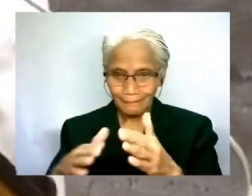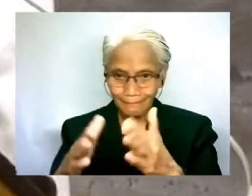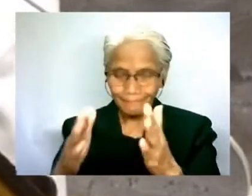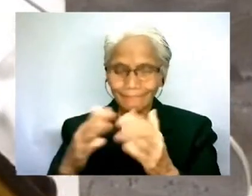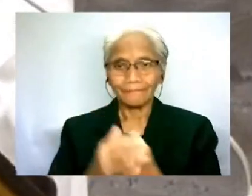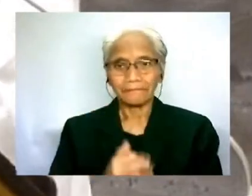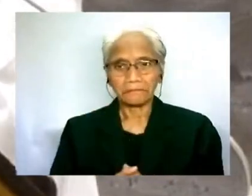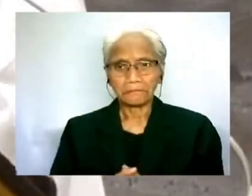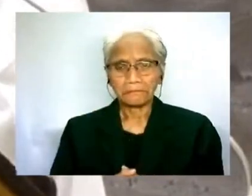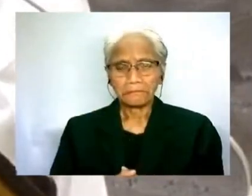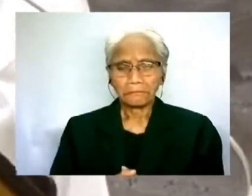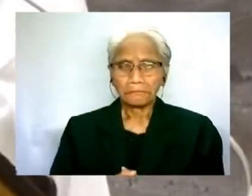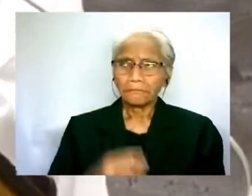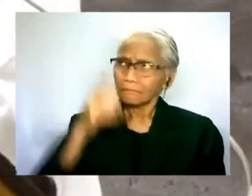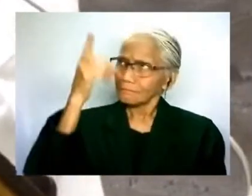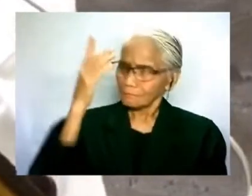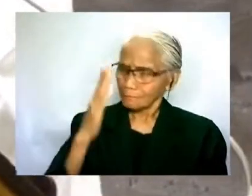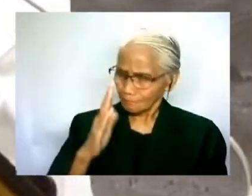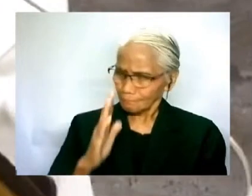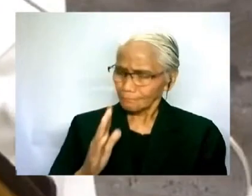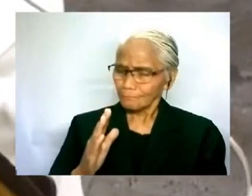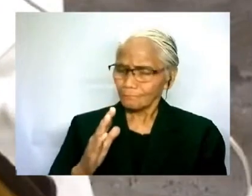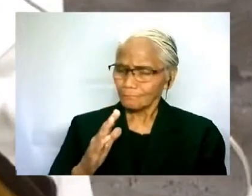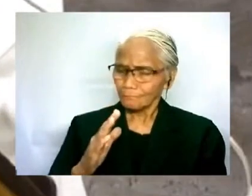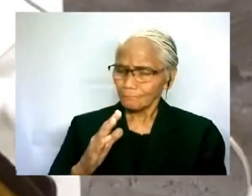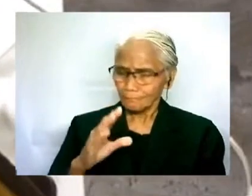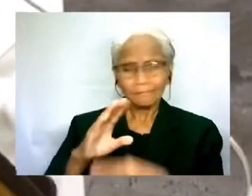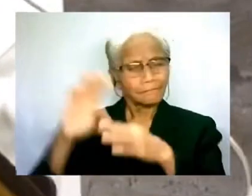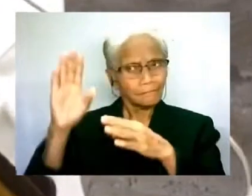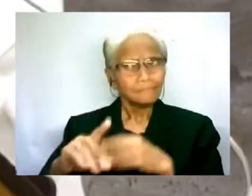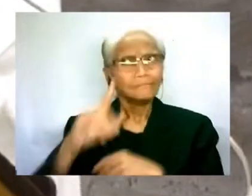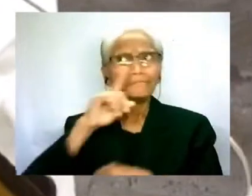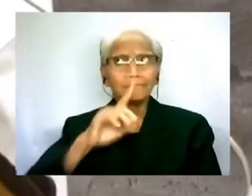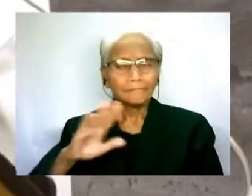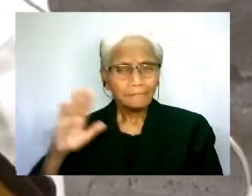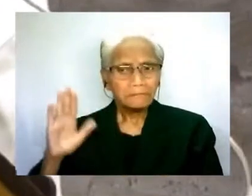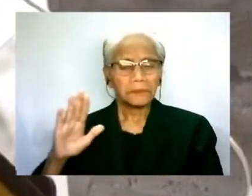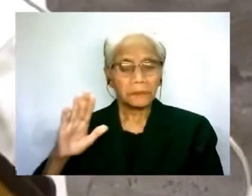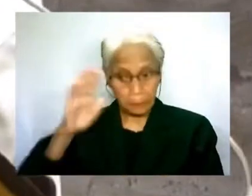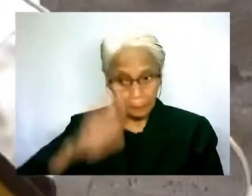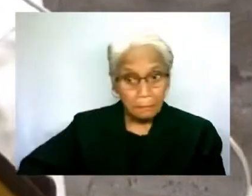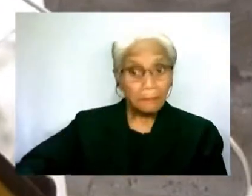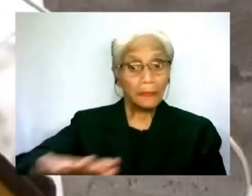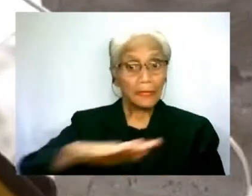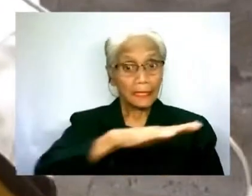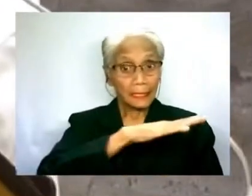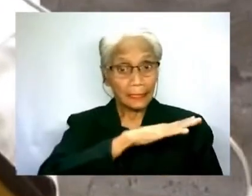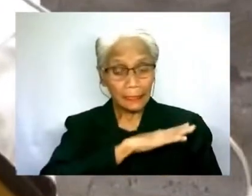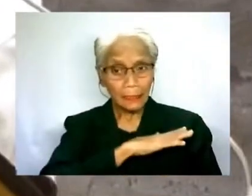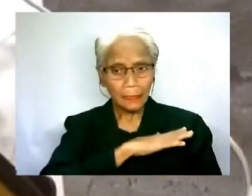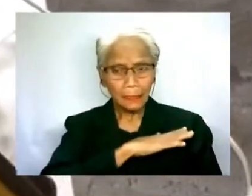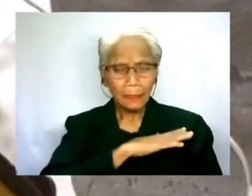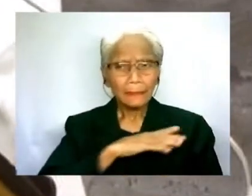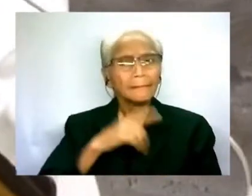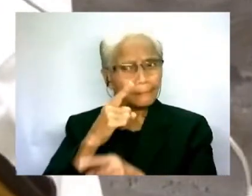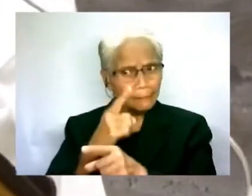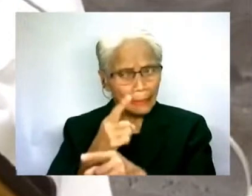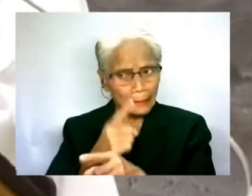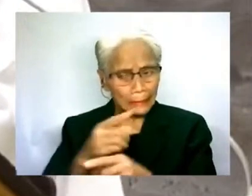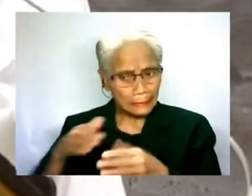Tinutupad ng Diyos ang kanyang pangako sa atin sa paraang tamang-tama